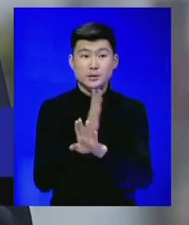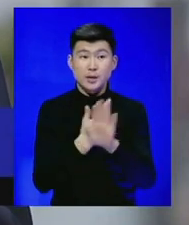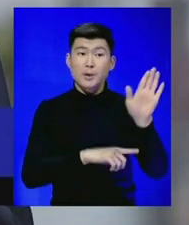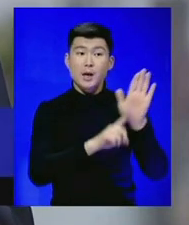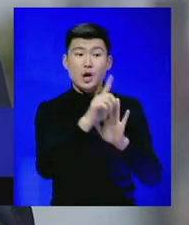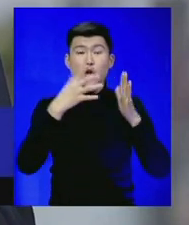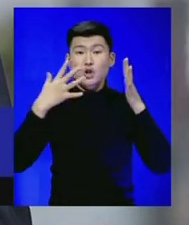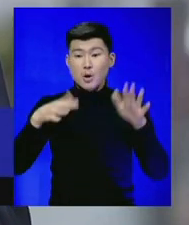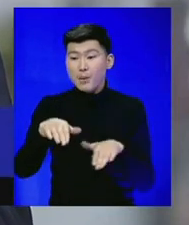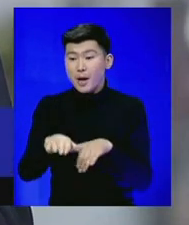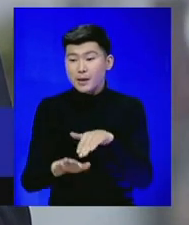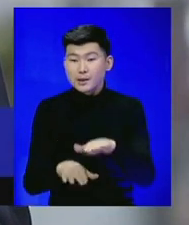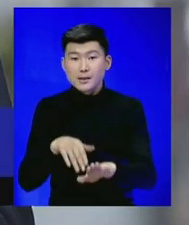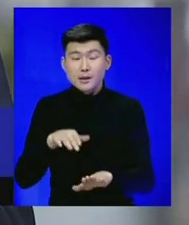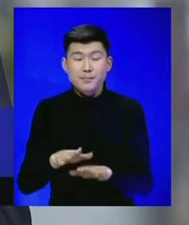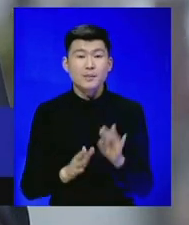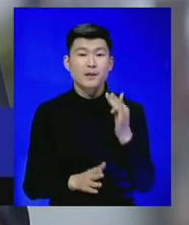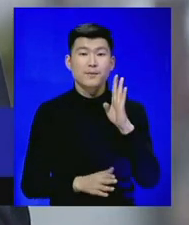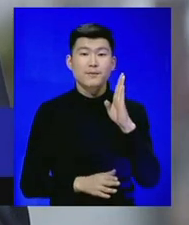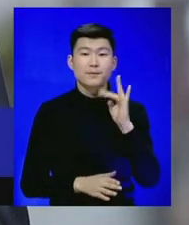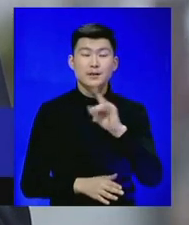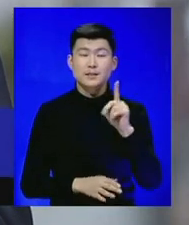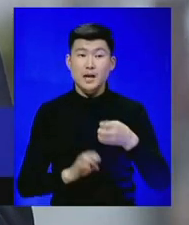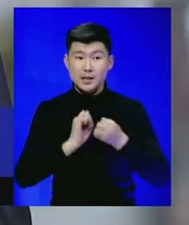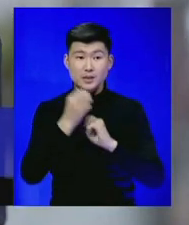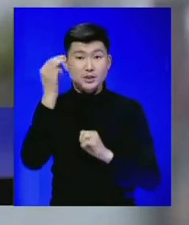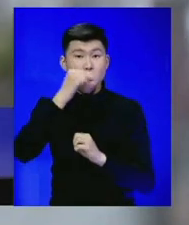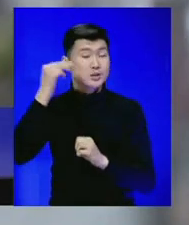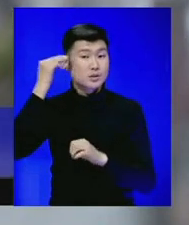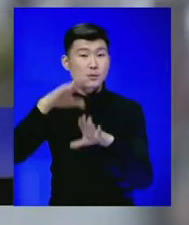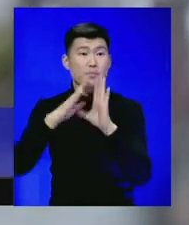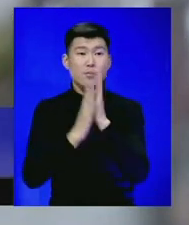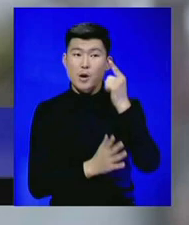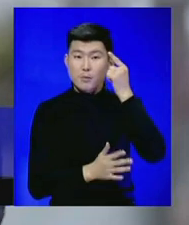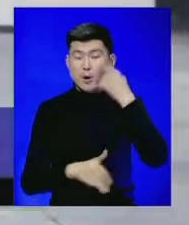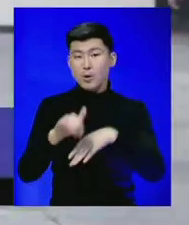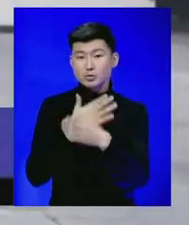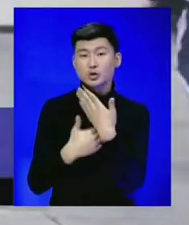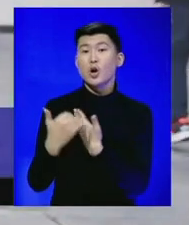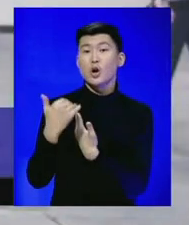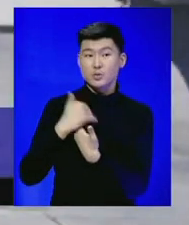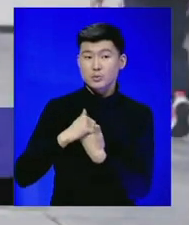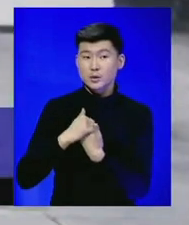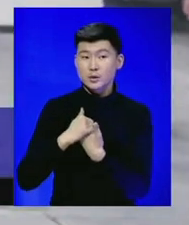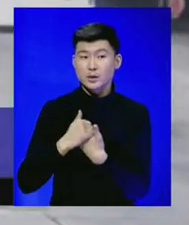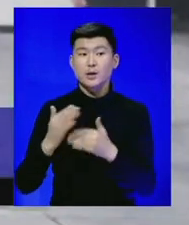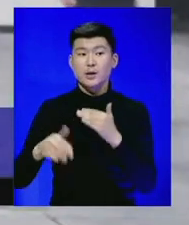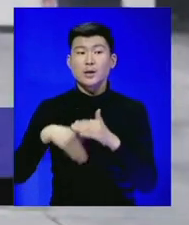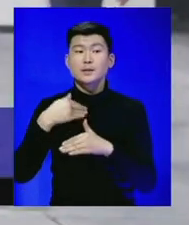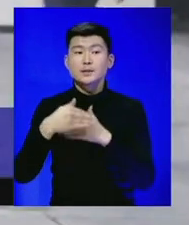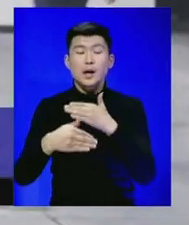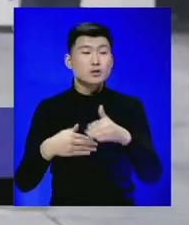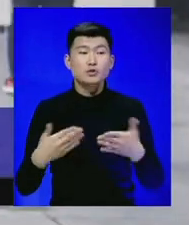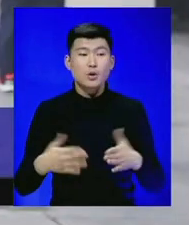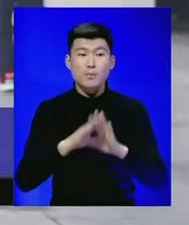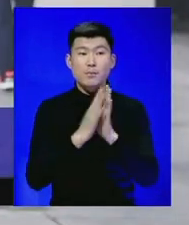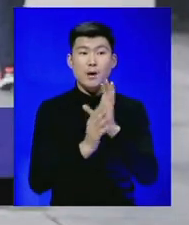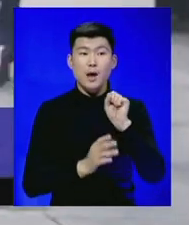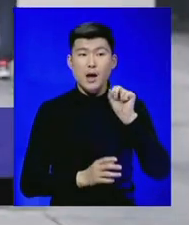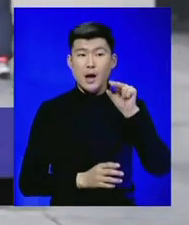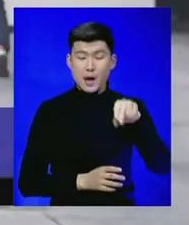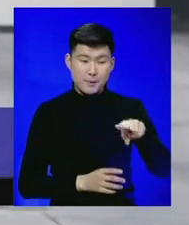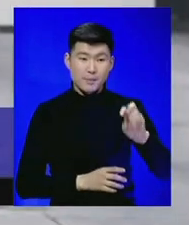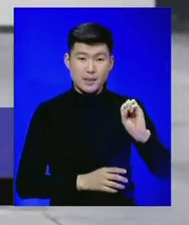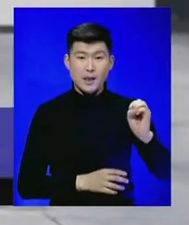том алхам одоо Visa дээр хийж байгаа технологиудыг Монголд оруулах. За, цаашлаад энэ